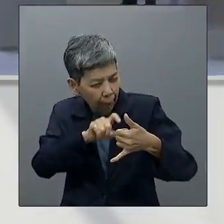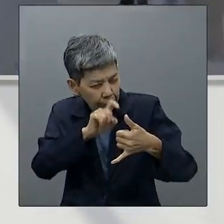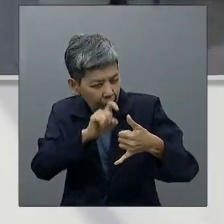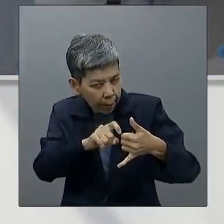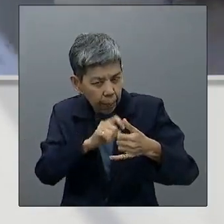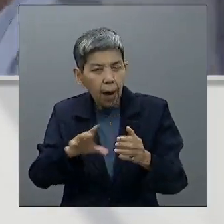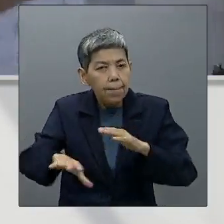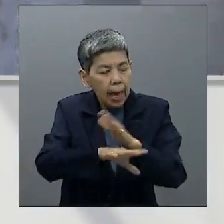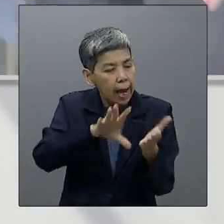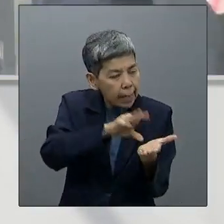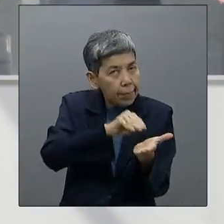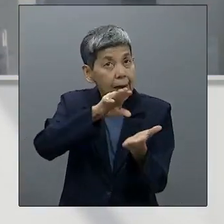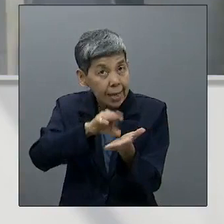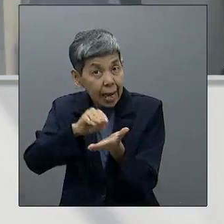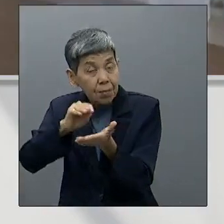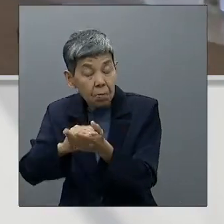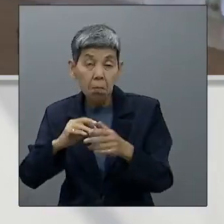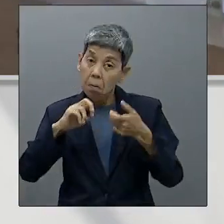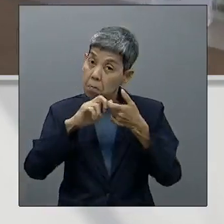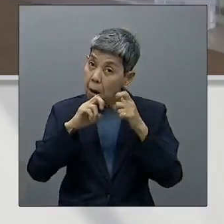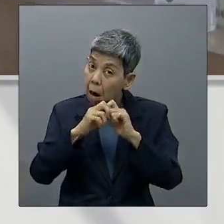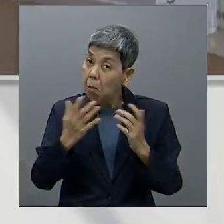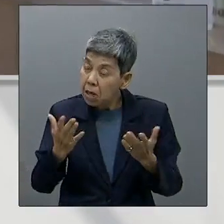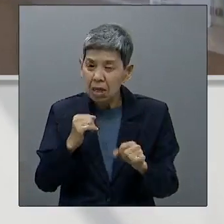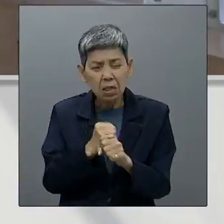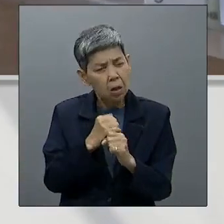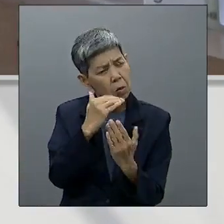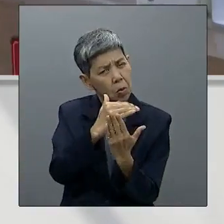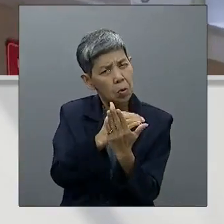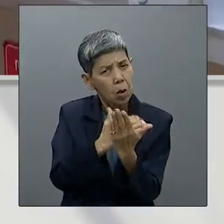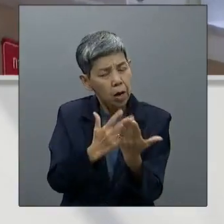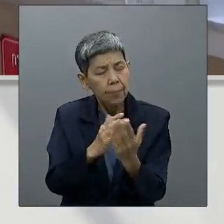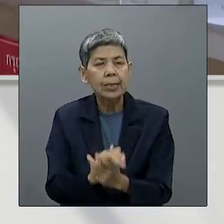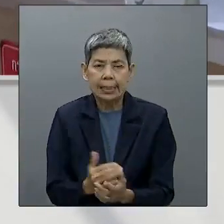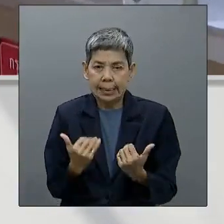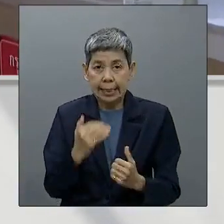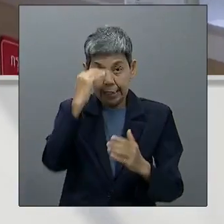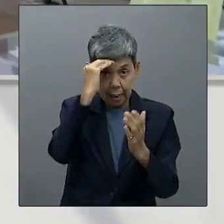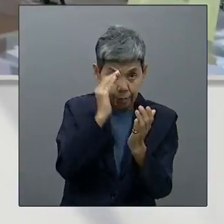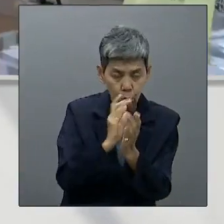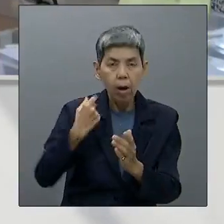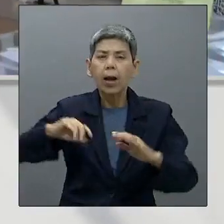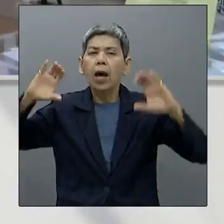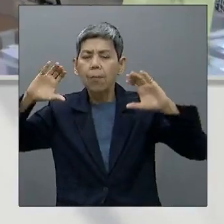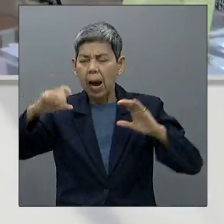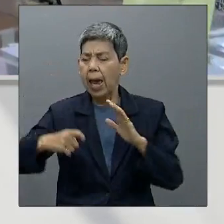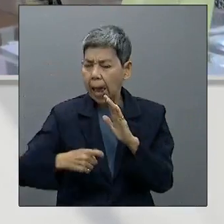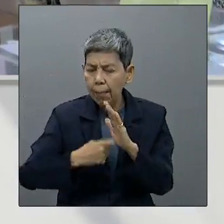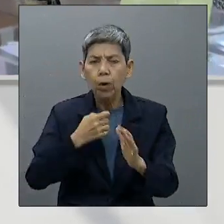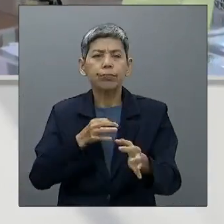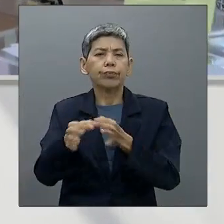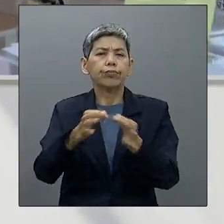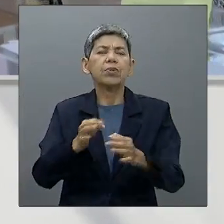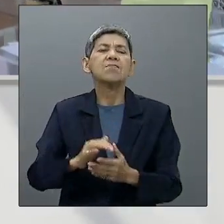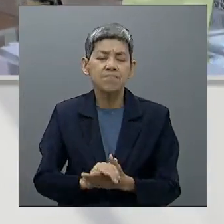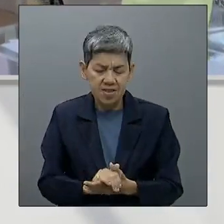รวบรวมพยานหลักฐานจะมีผลต่อความน่าเชื่อถือของสำนวนหรือไม่เรื่องนี้ทั้งตำรวจและอัยการมีเหตุผลอธิบายไว้อย่าง